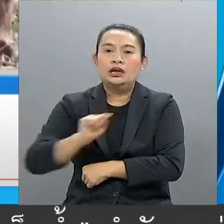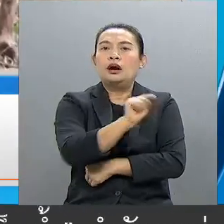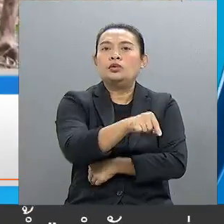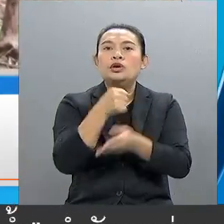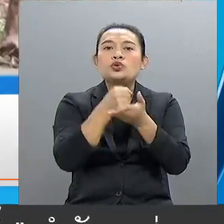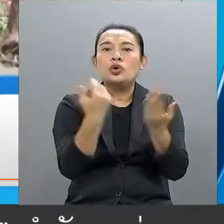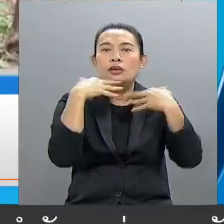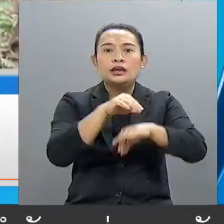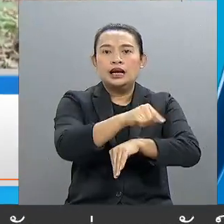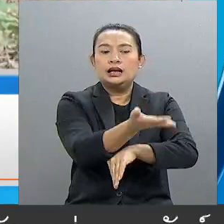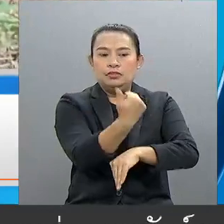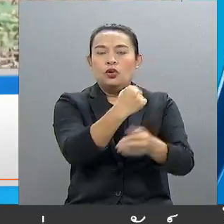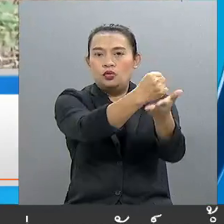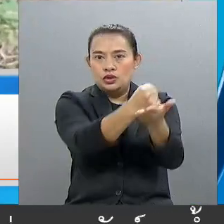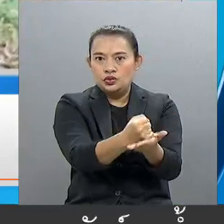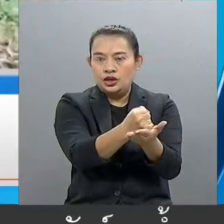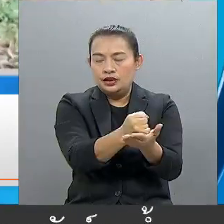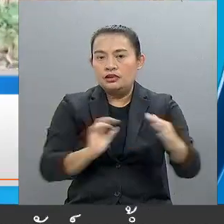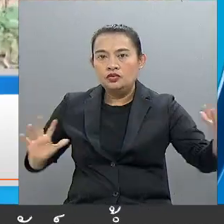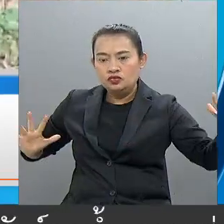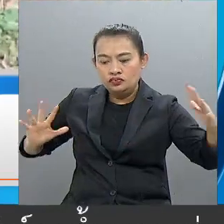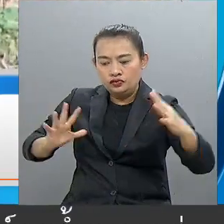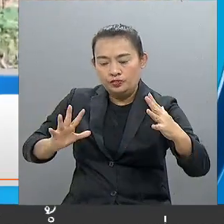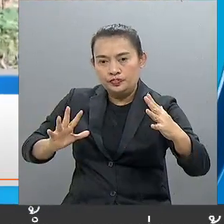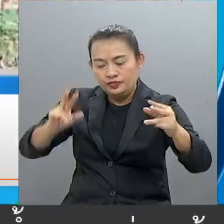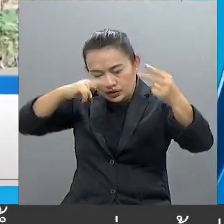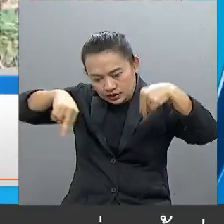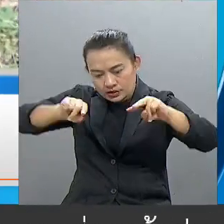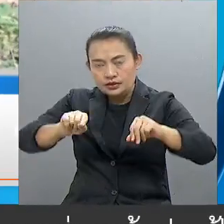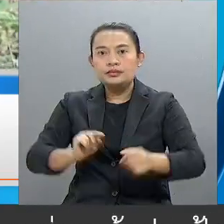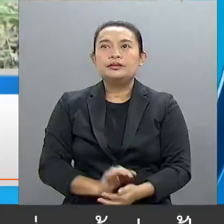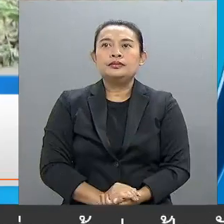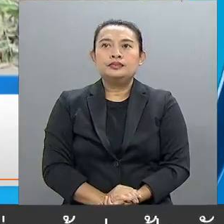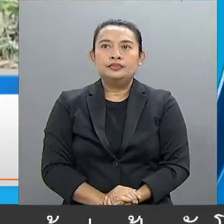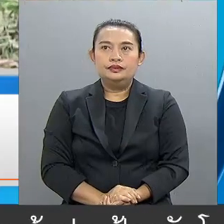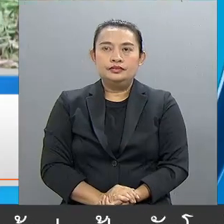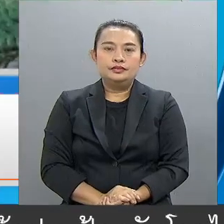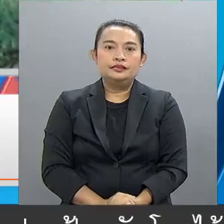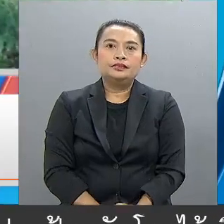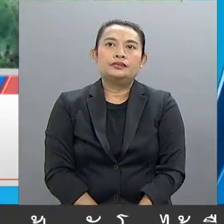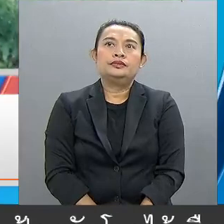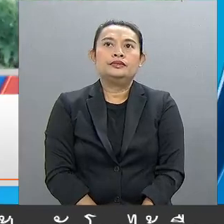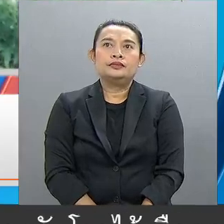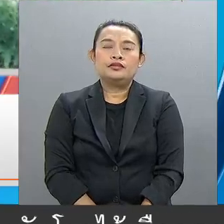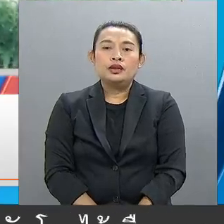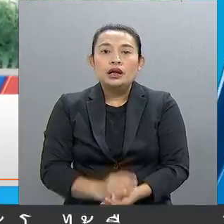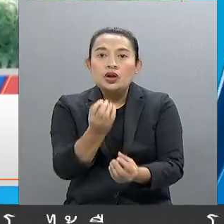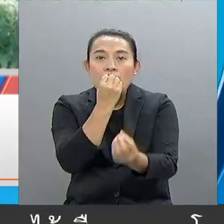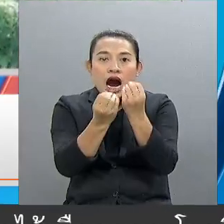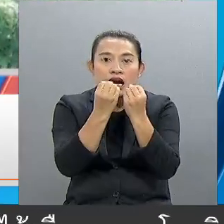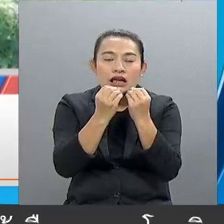แล้วก็มีนาการกันทุกภาคส่วนเลยนะครับ ค่ะทีนี้เรื่องของอาหารการกินของอาสาสมัครก